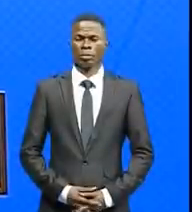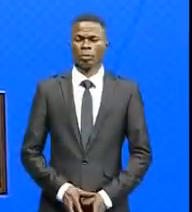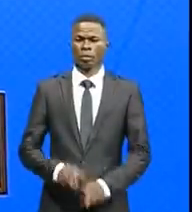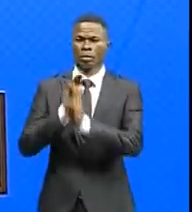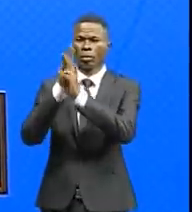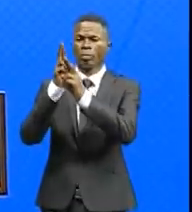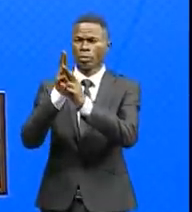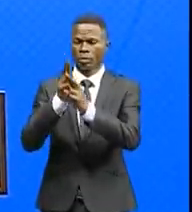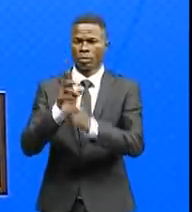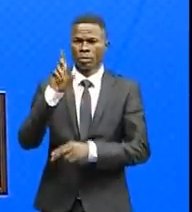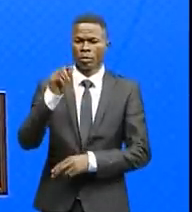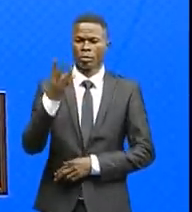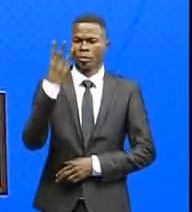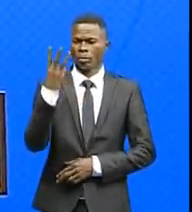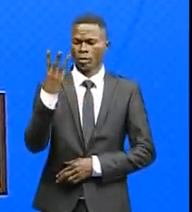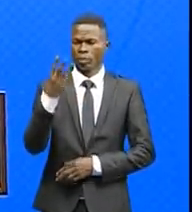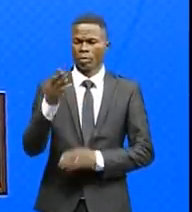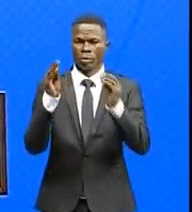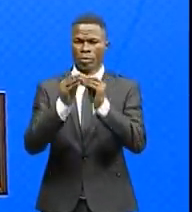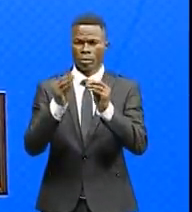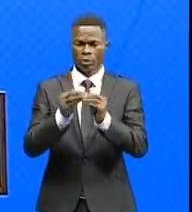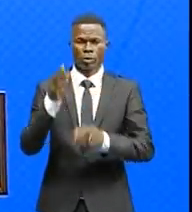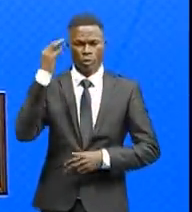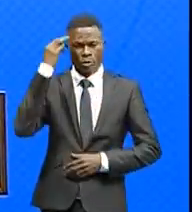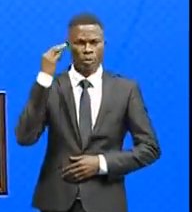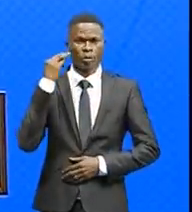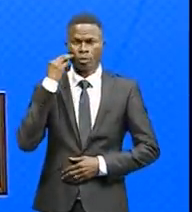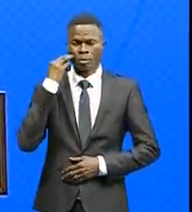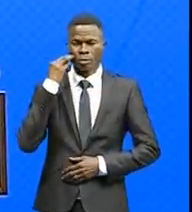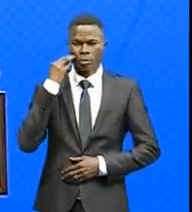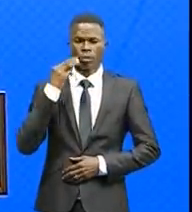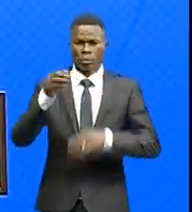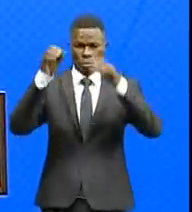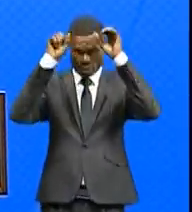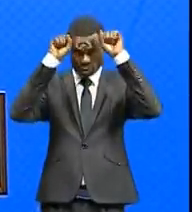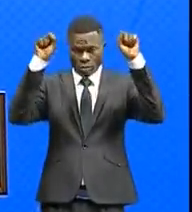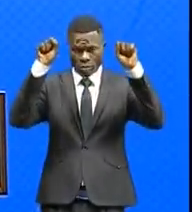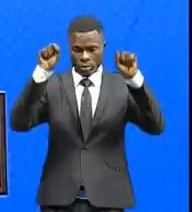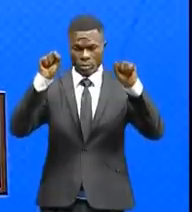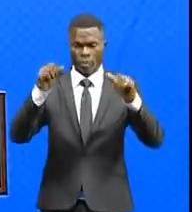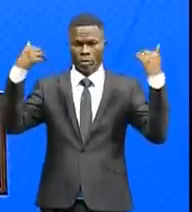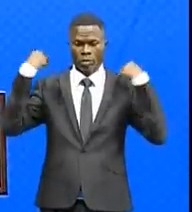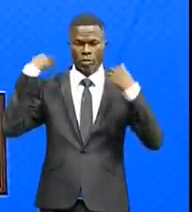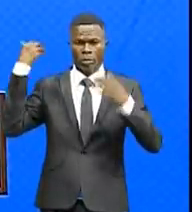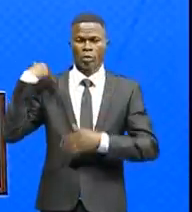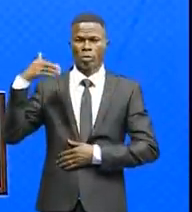Compte rendu de la 23e réunion du Conseil des ministres, le président de la République, chef de